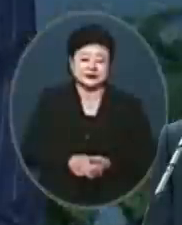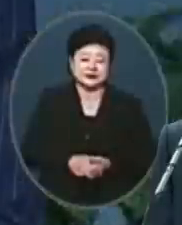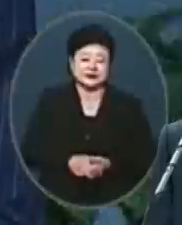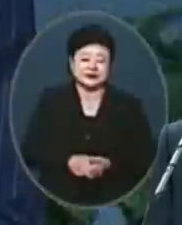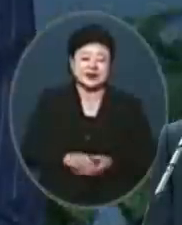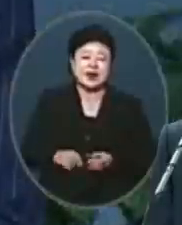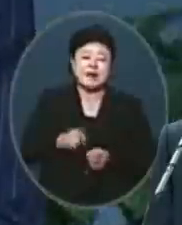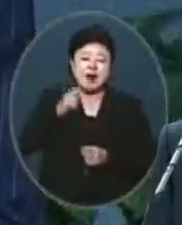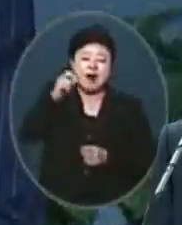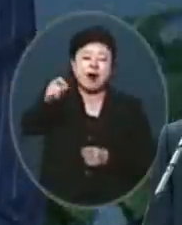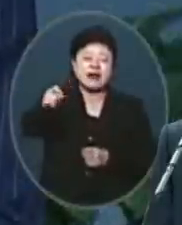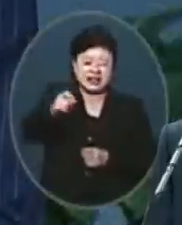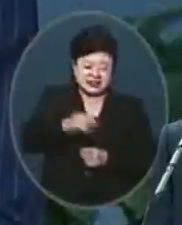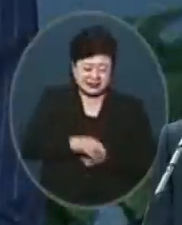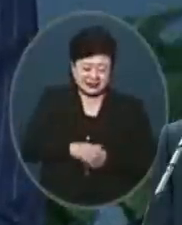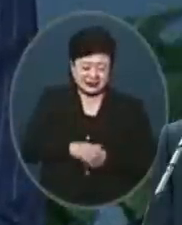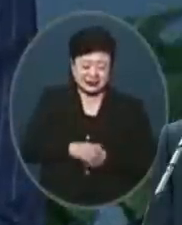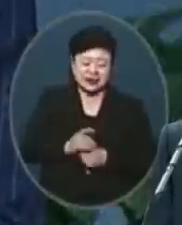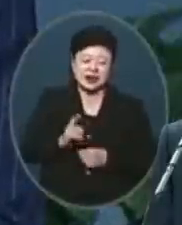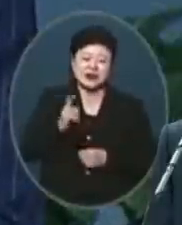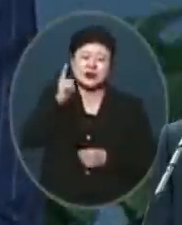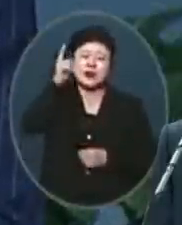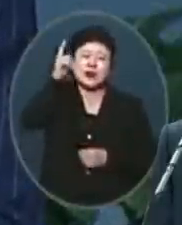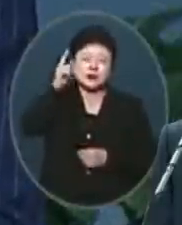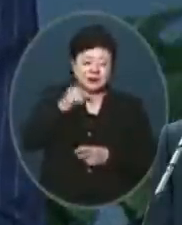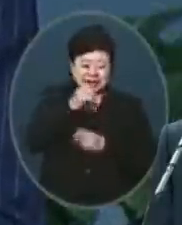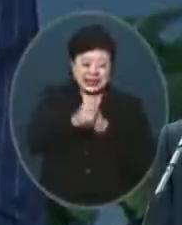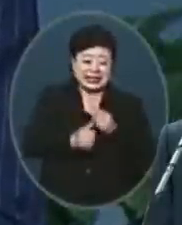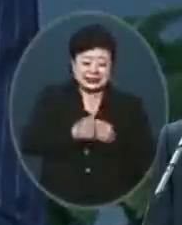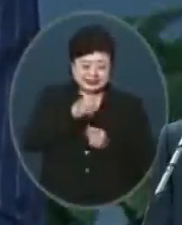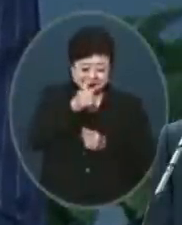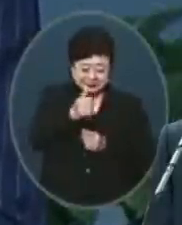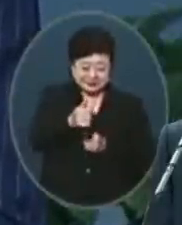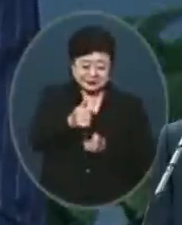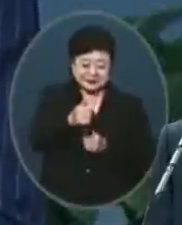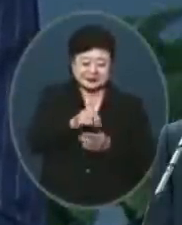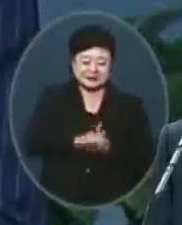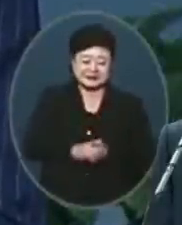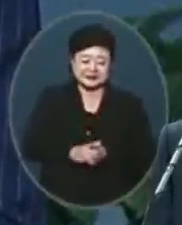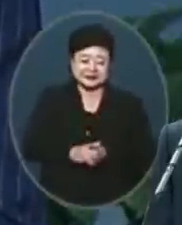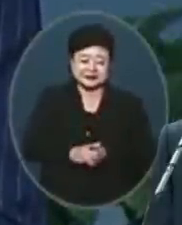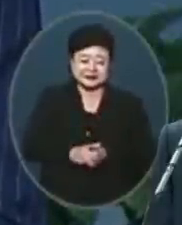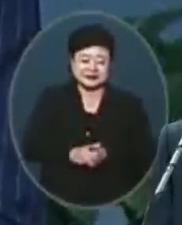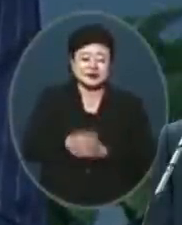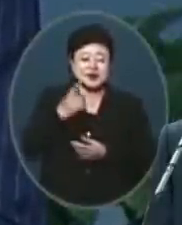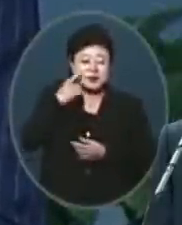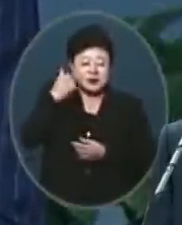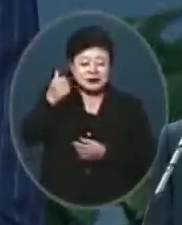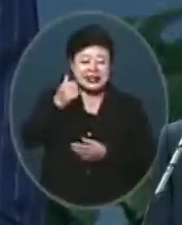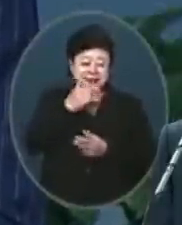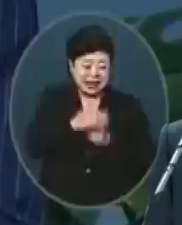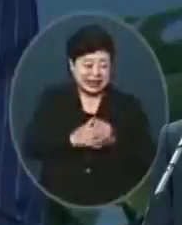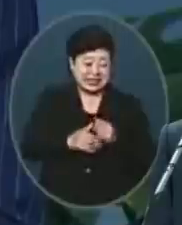우리 교파의 하나님, 우리 목사의